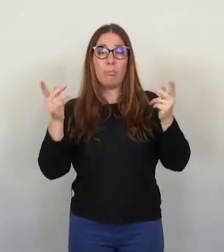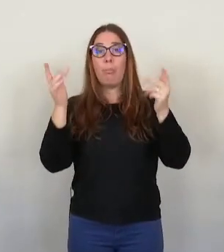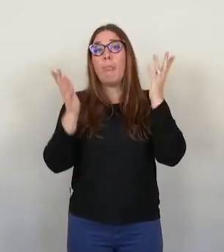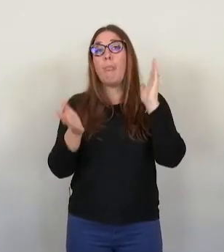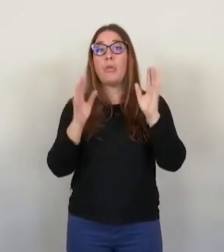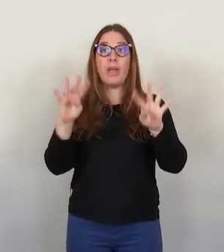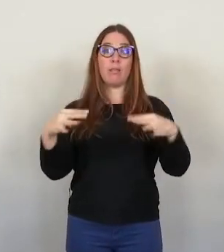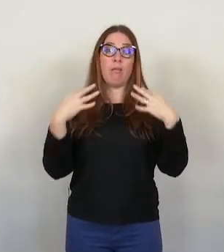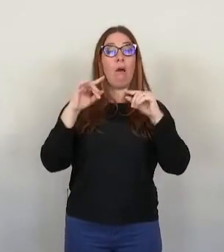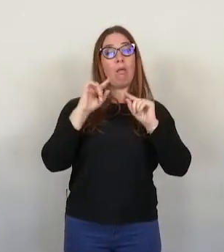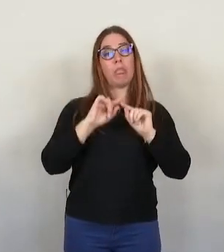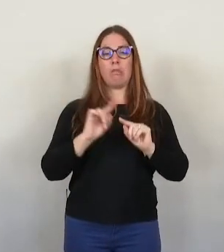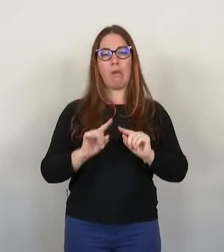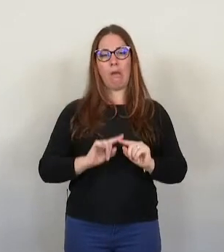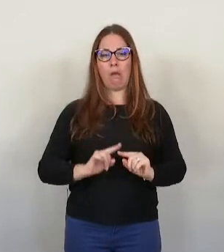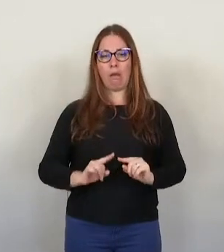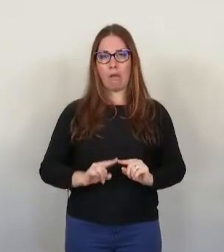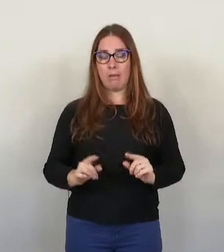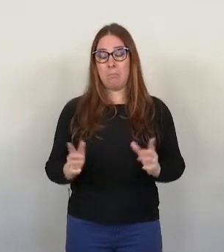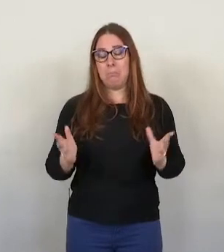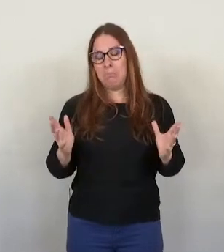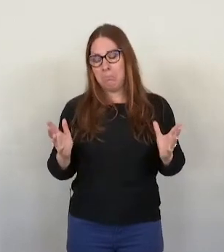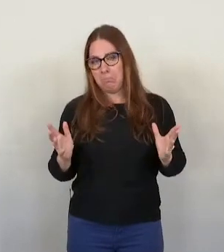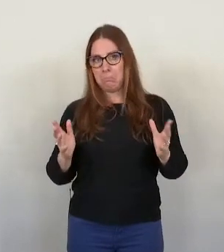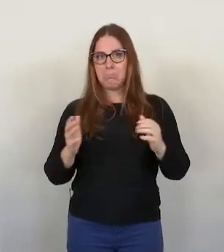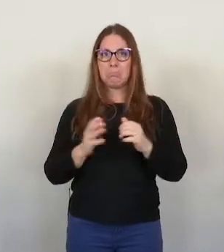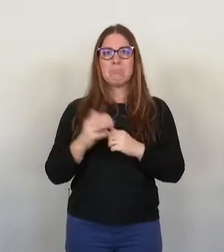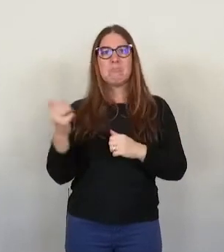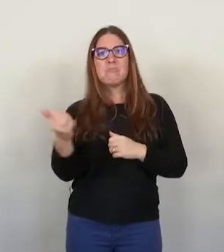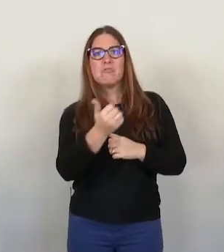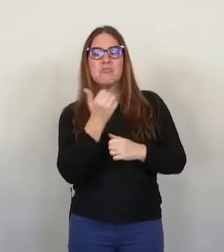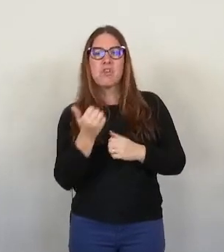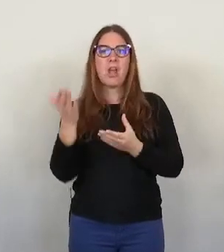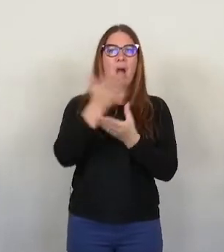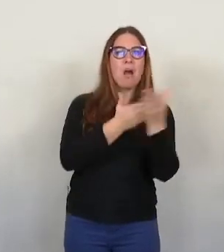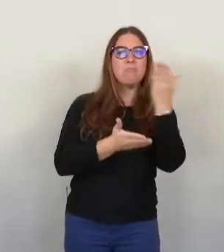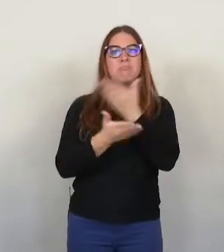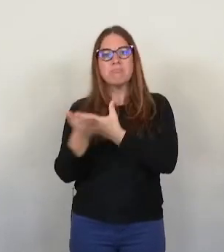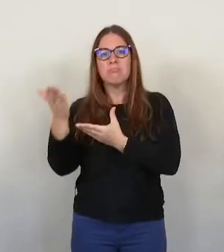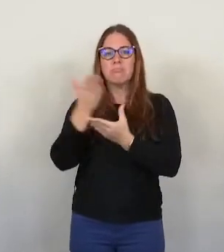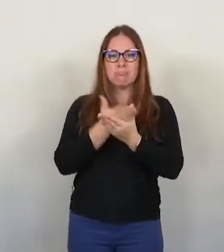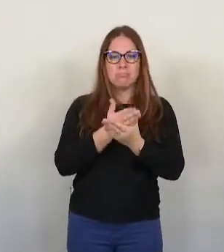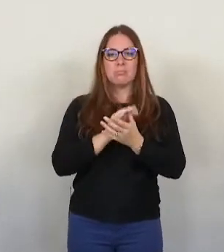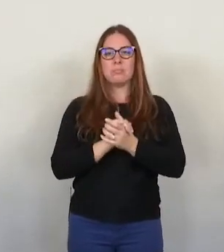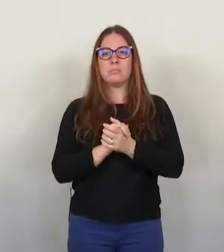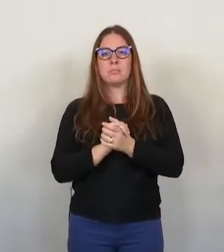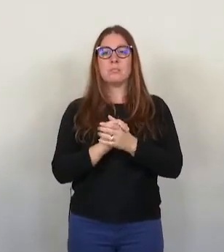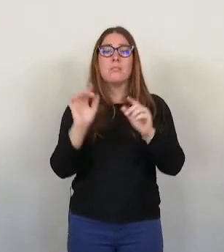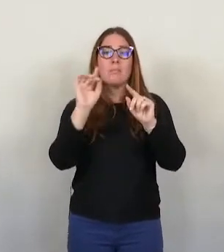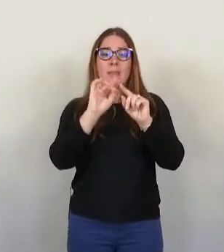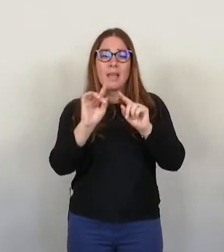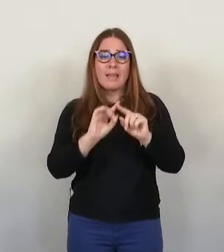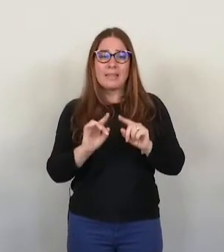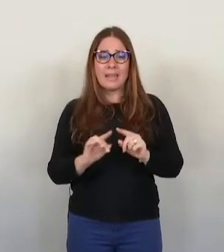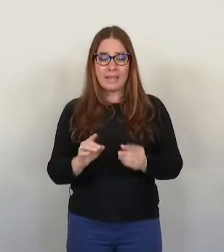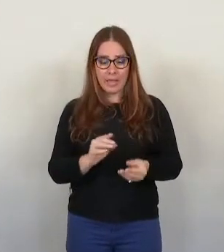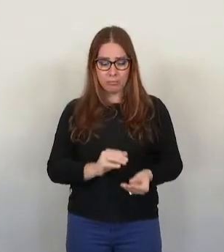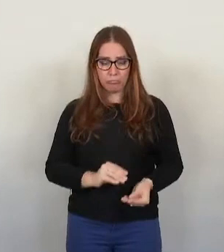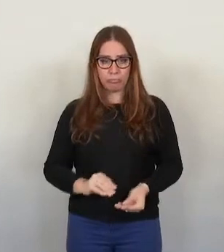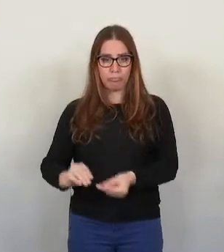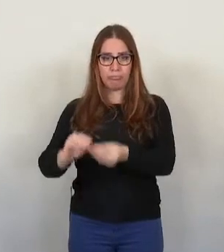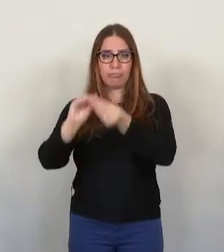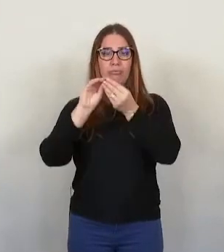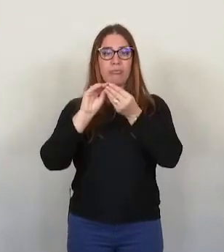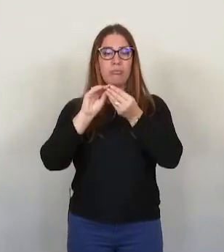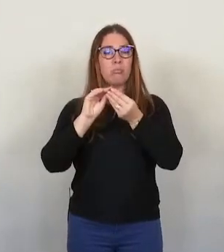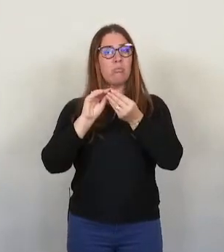détails par rapport, par rapport aux interventions de certains de mes collègues, mais les détails mis bout à bout finissent par avoir